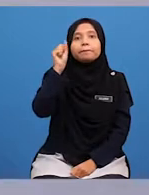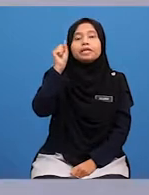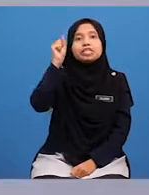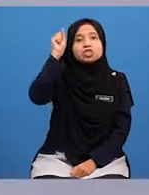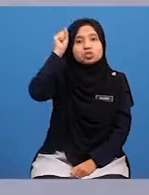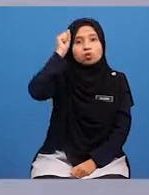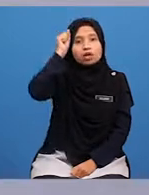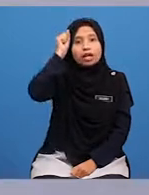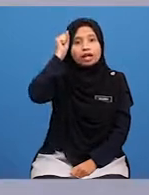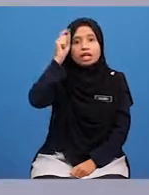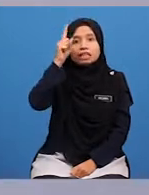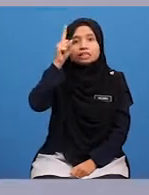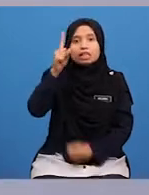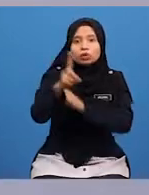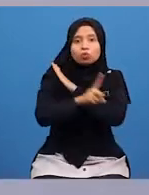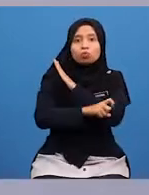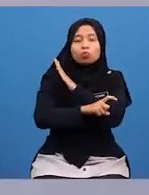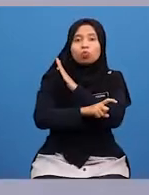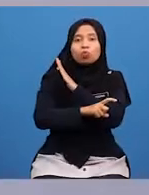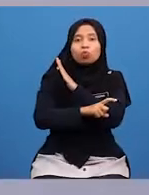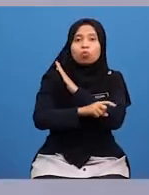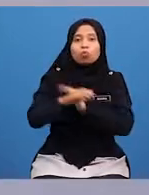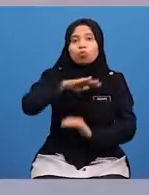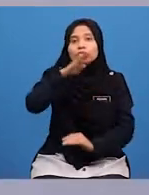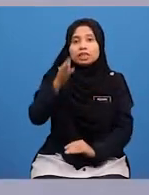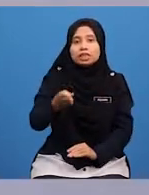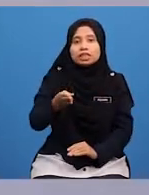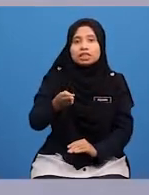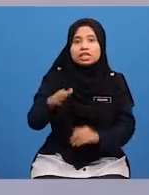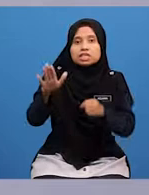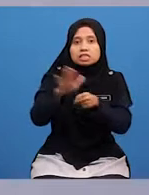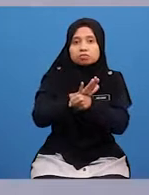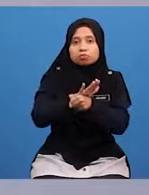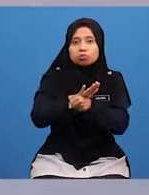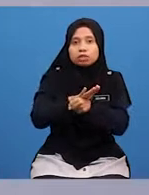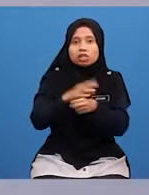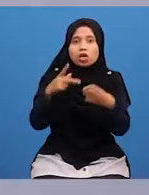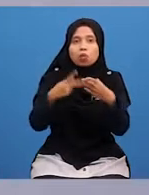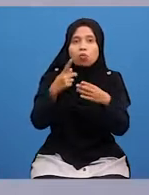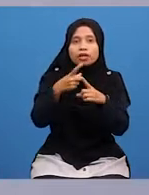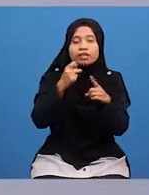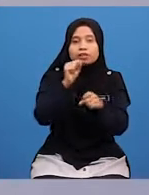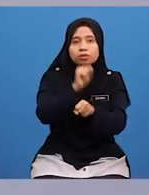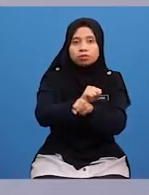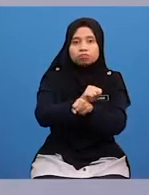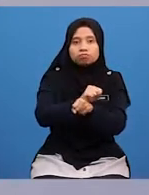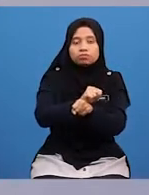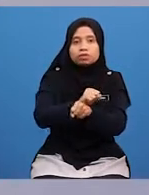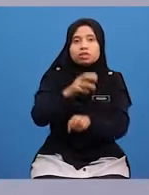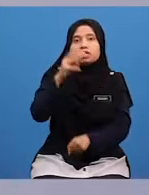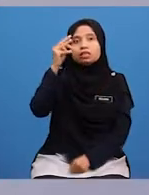seekor unta yang sempurna, sifatnya keluar daripada batu. Nabi Musa, tongkat